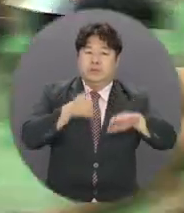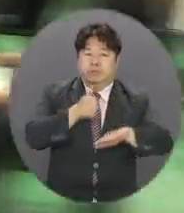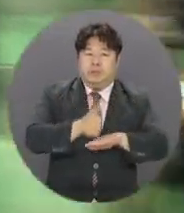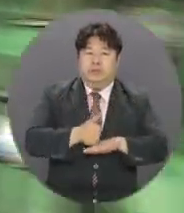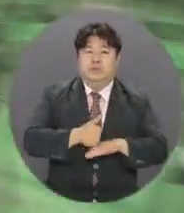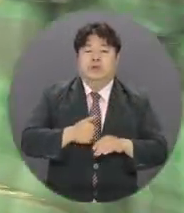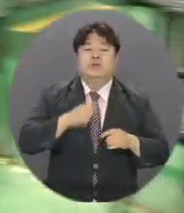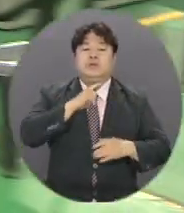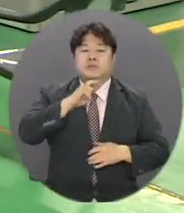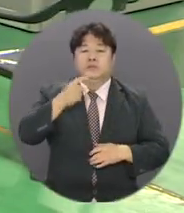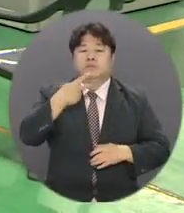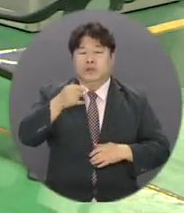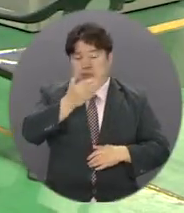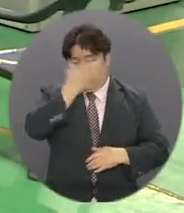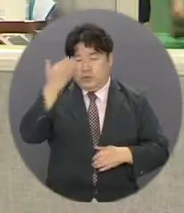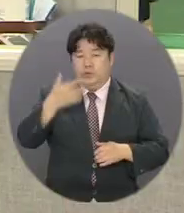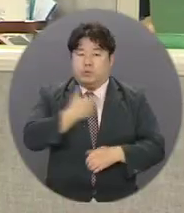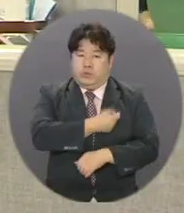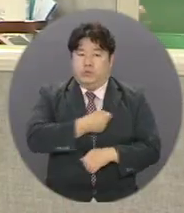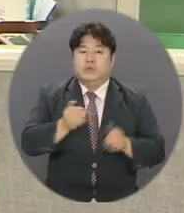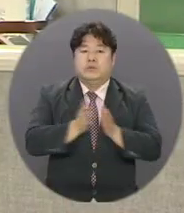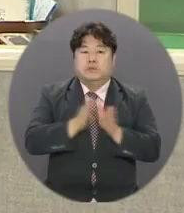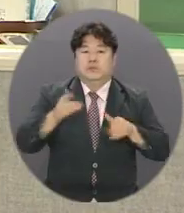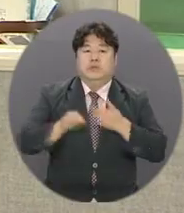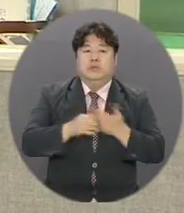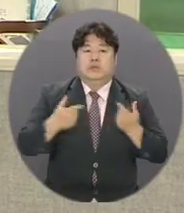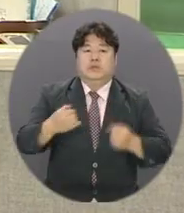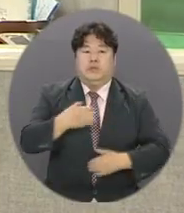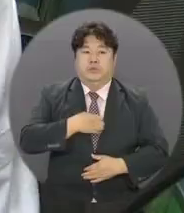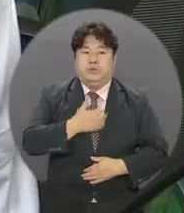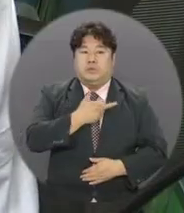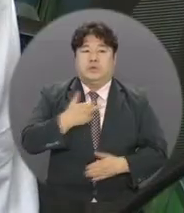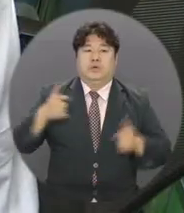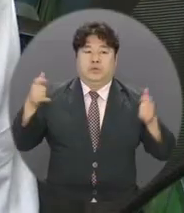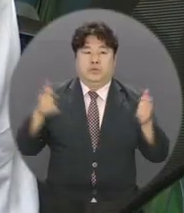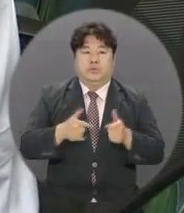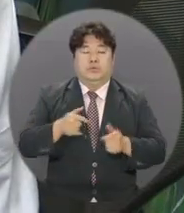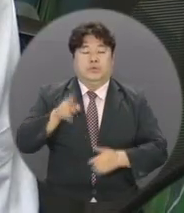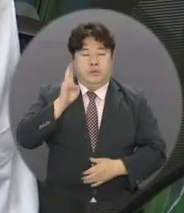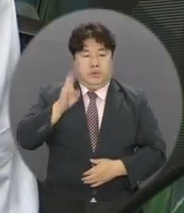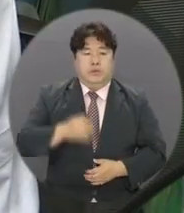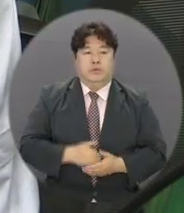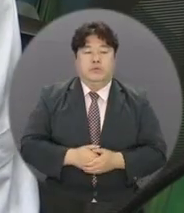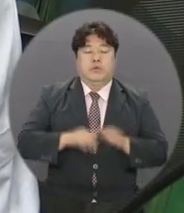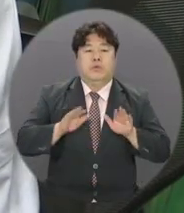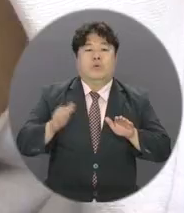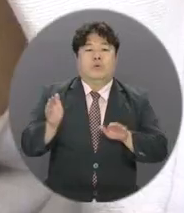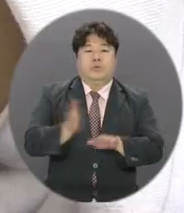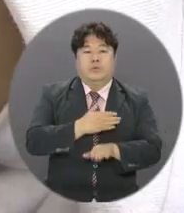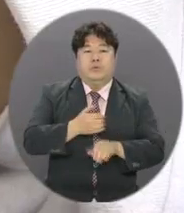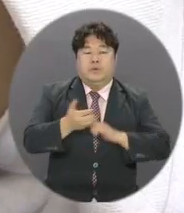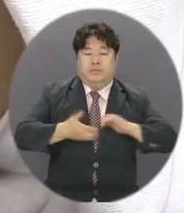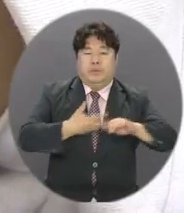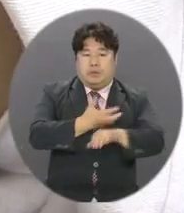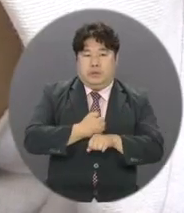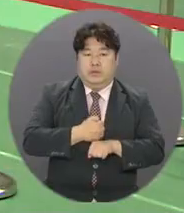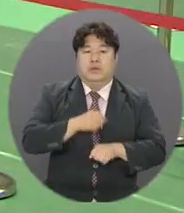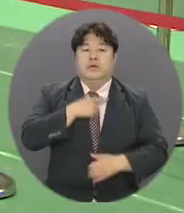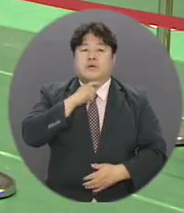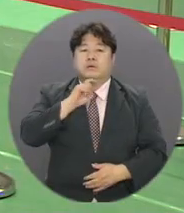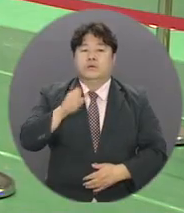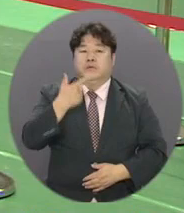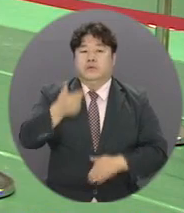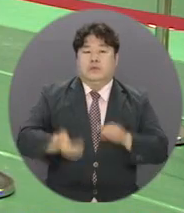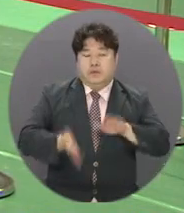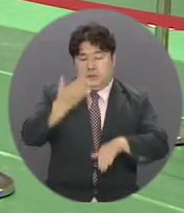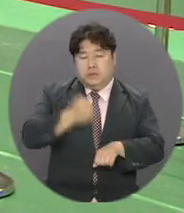대한 백신 접종이 시작되면 이 같은 위험은 크게 줄어들 것으로 전망됩니다. 오늘부터 사전 예약이 시작된 16살